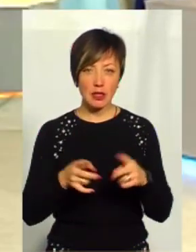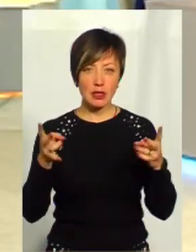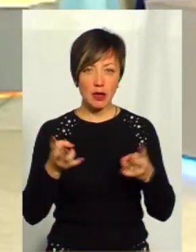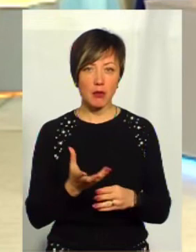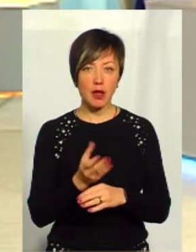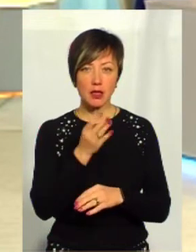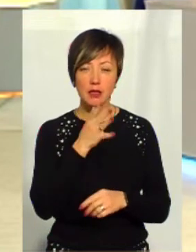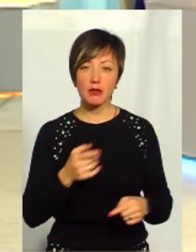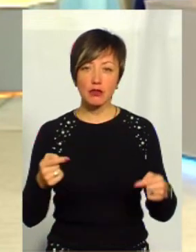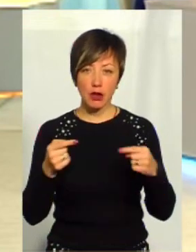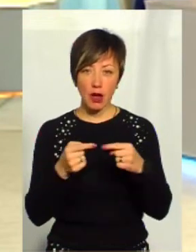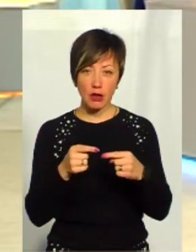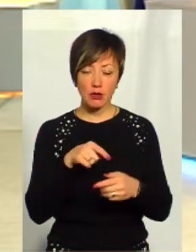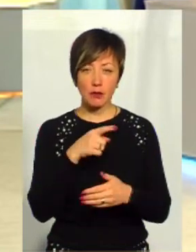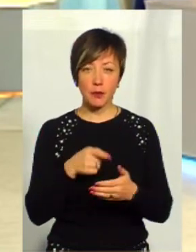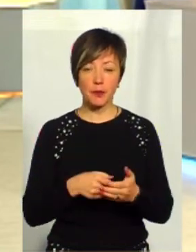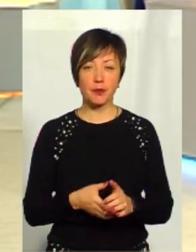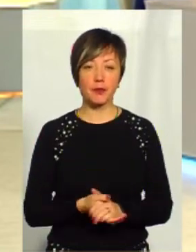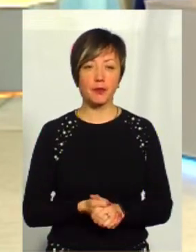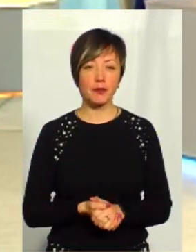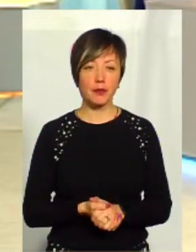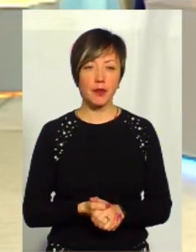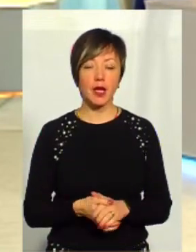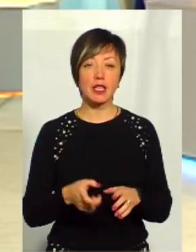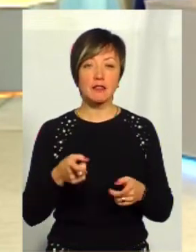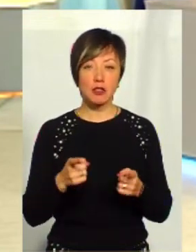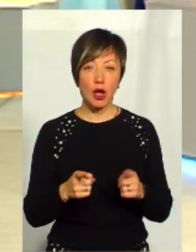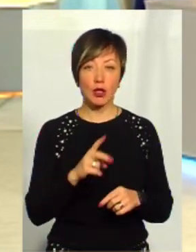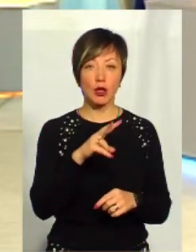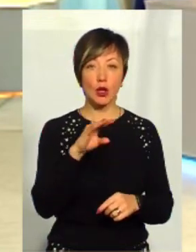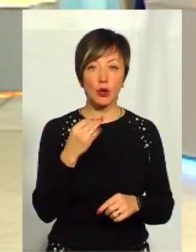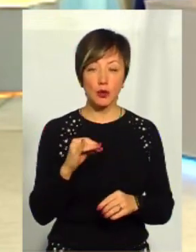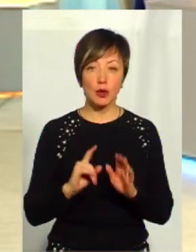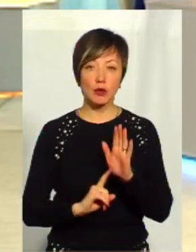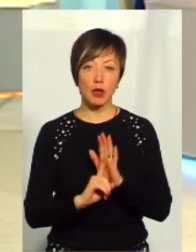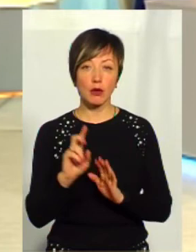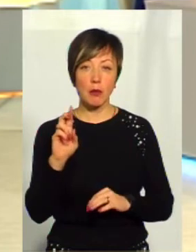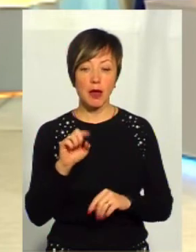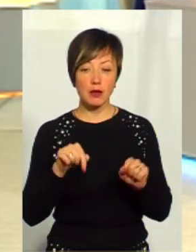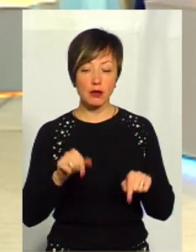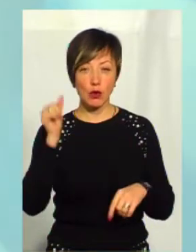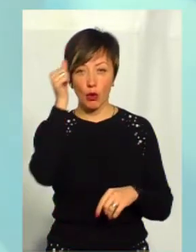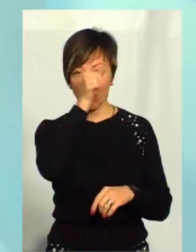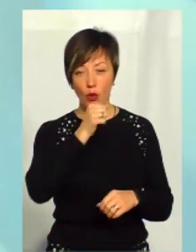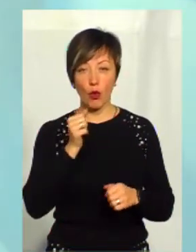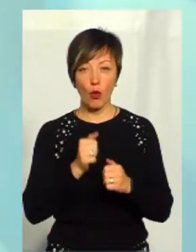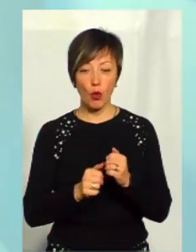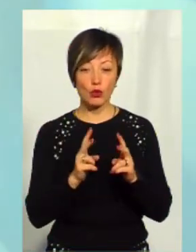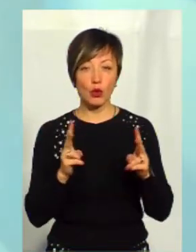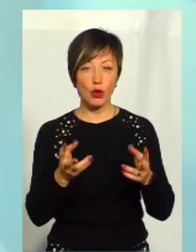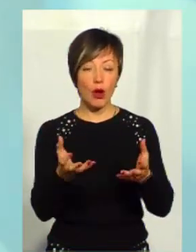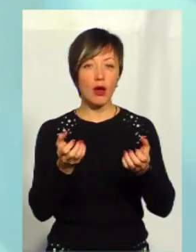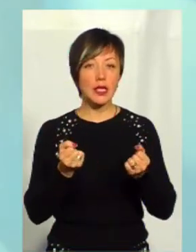треба платити вчасно? Ну, звичайно, вчасно. В лютому, в березні, на початку березня цього року кожний